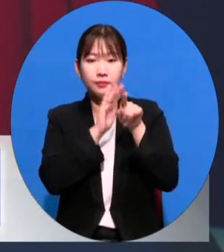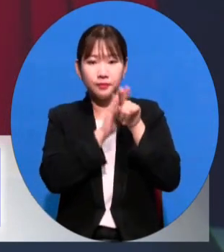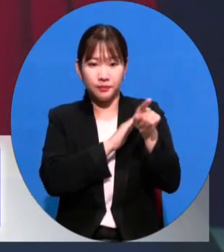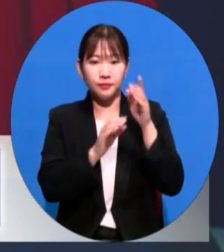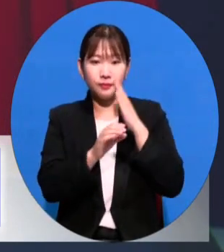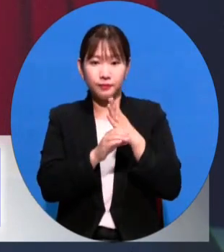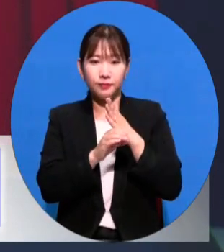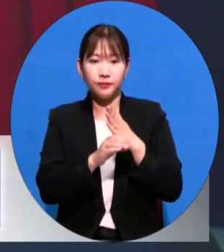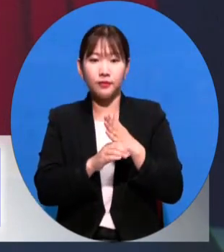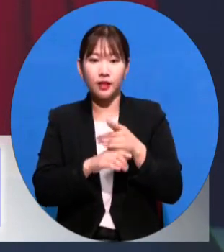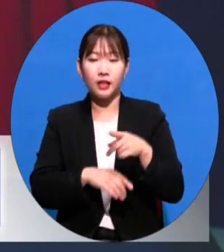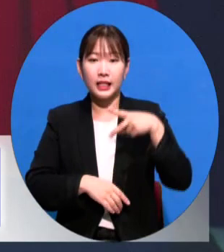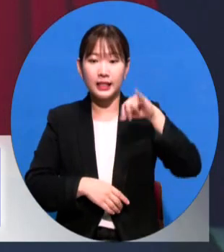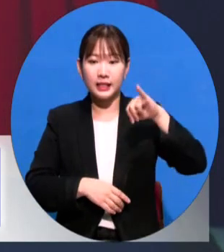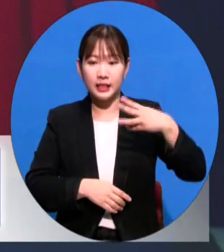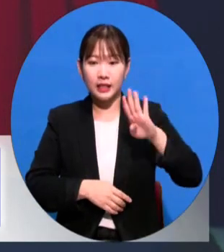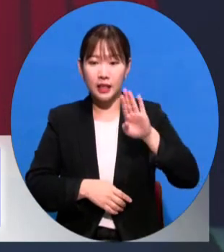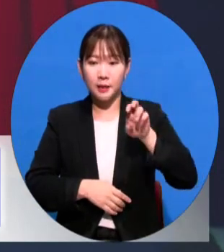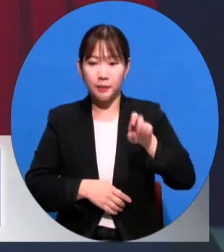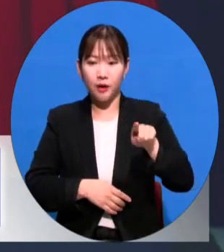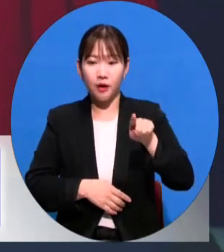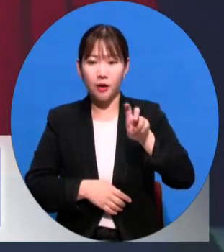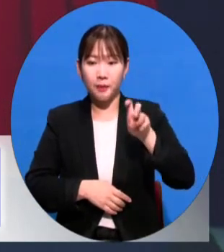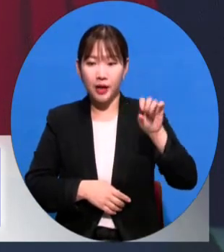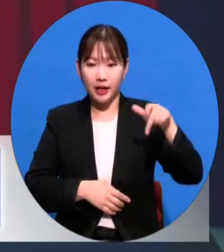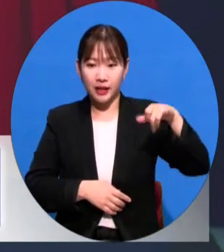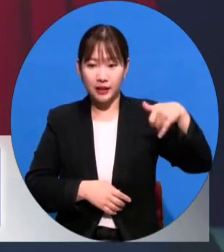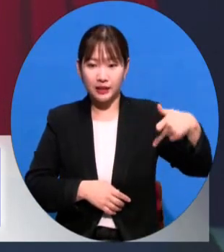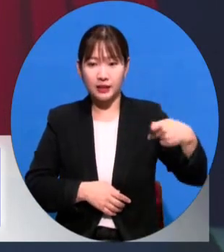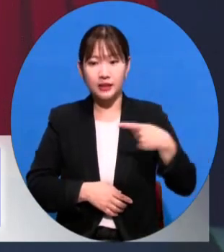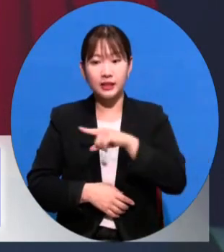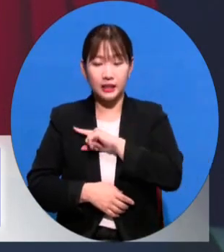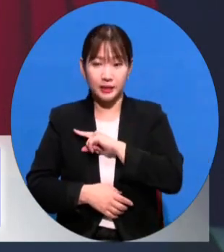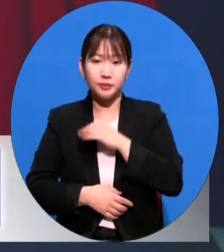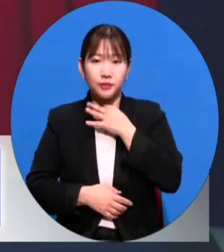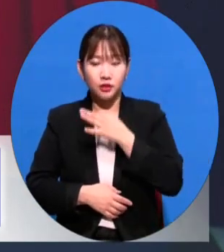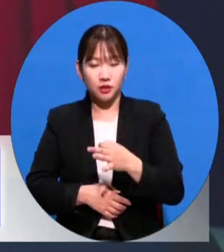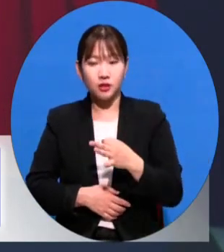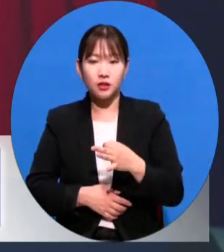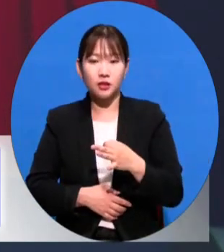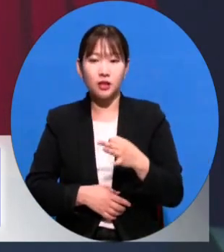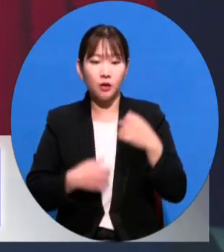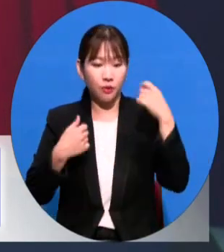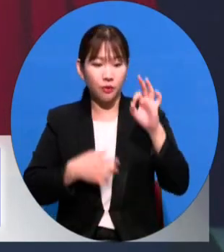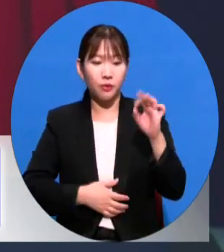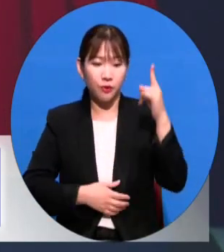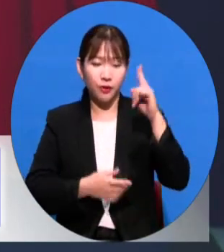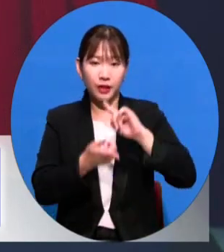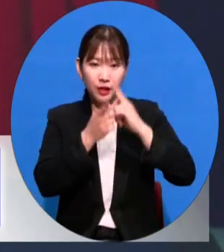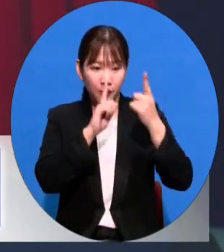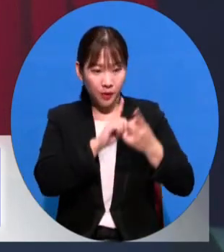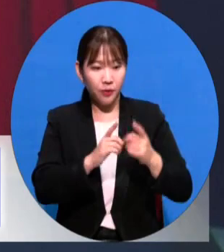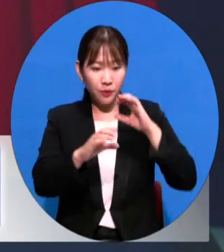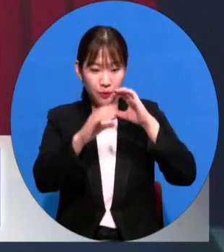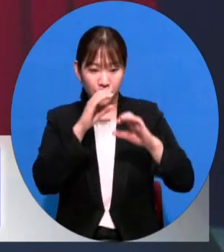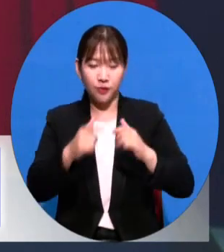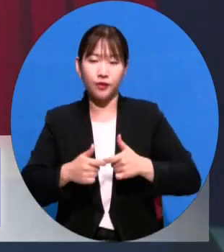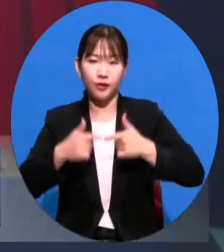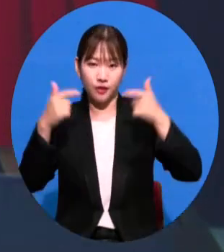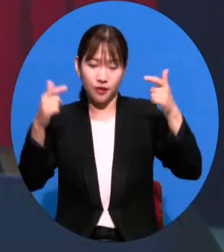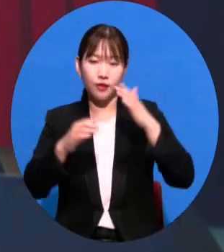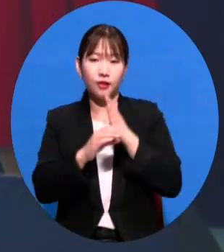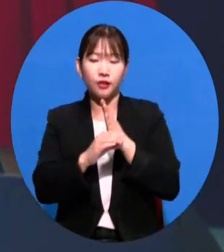있습니다. 이를 실버 마이크라 부르는데요. 공연을 통해 세대 간 공감과 소통을 더욱 확대해 나가고